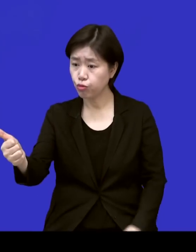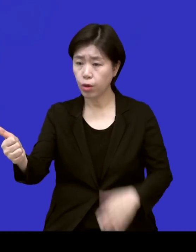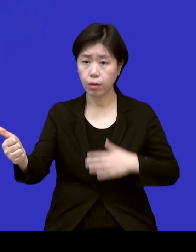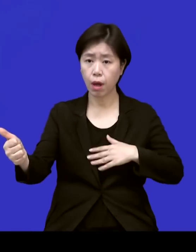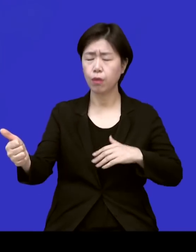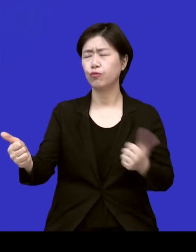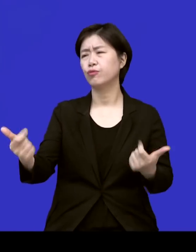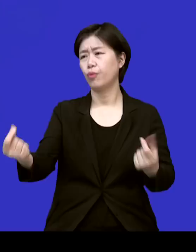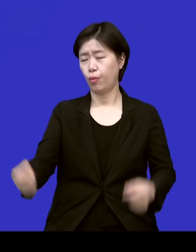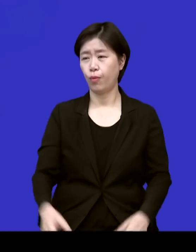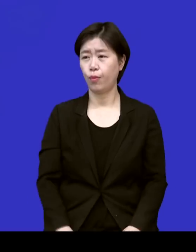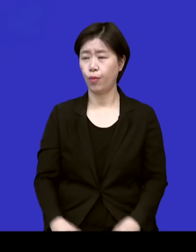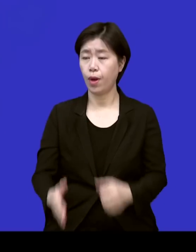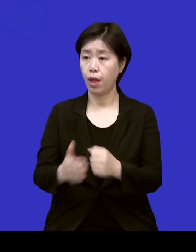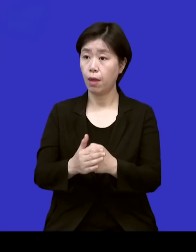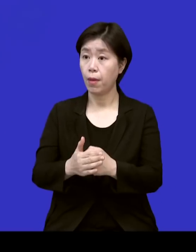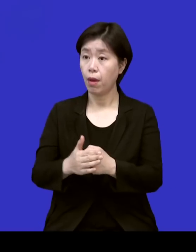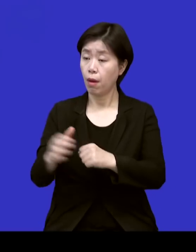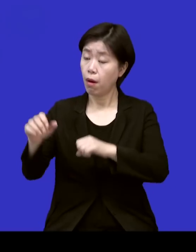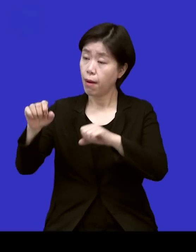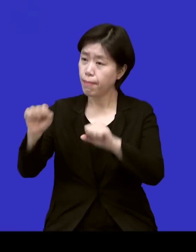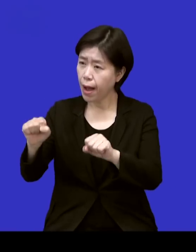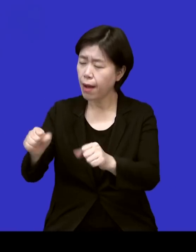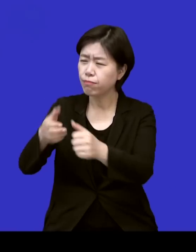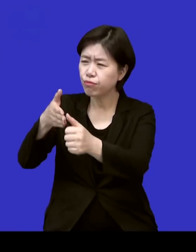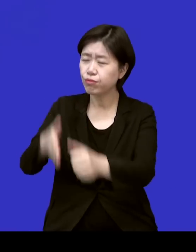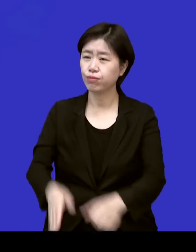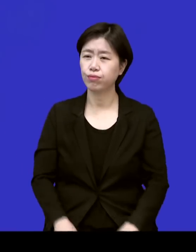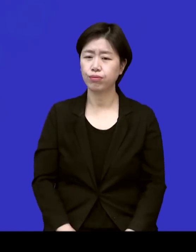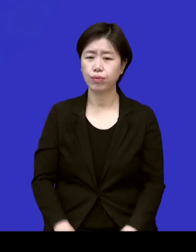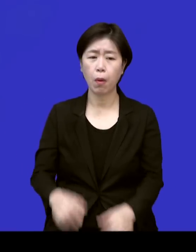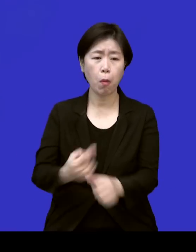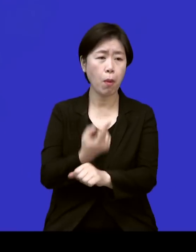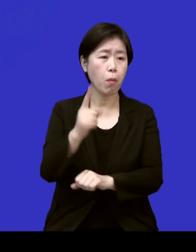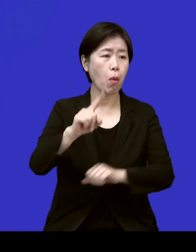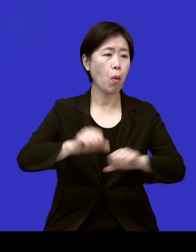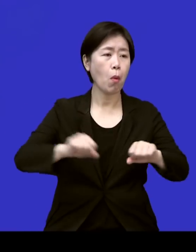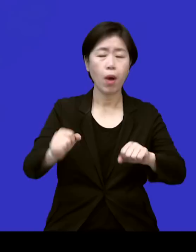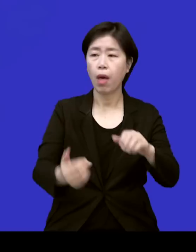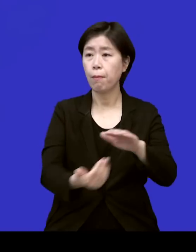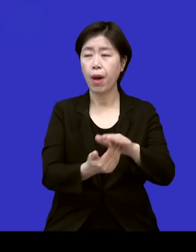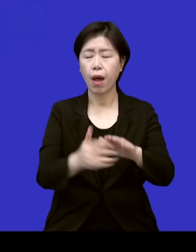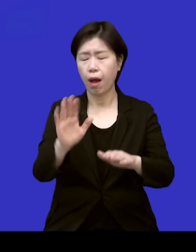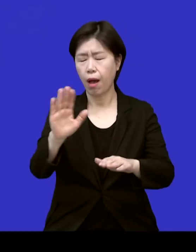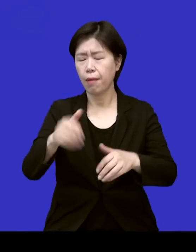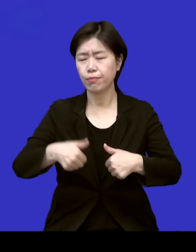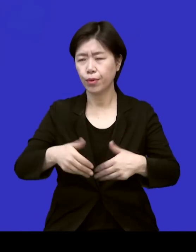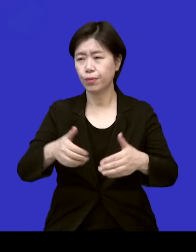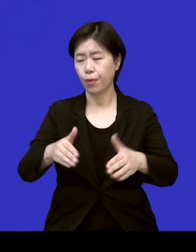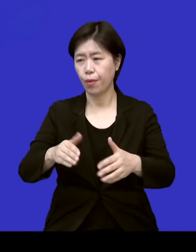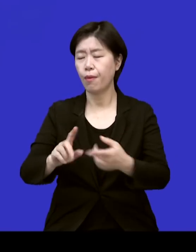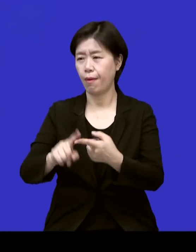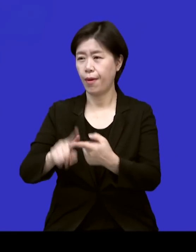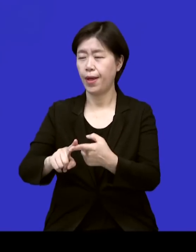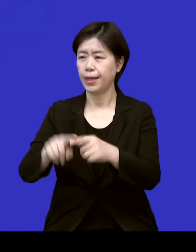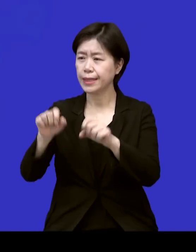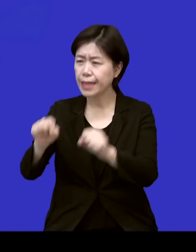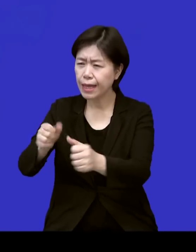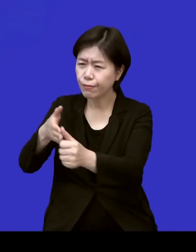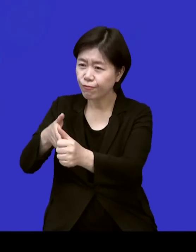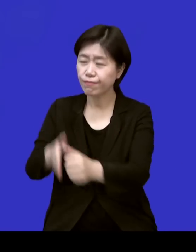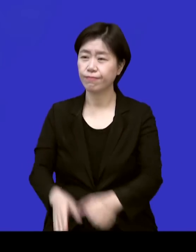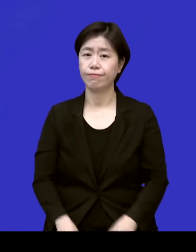살아. 그냥 살아만 있어. 네. 아무것도 안 해도 돼. 이제 그렇게 이제 끌어안고 이제 많이 울었어요. 네네.